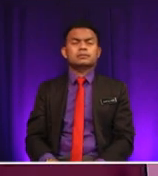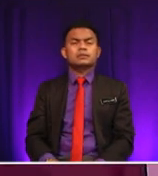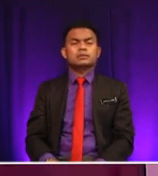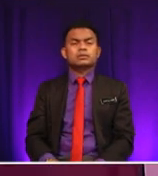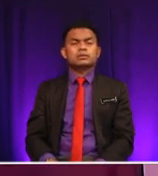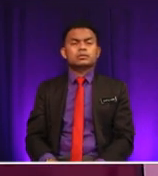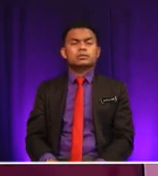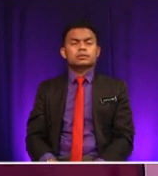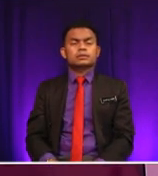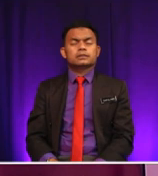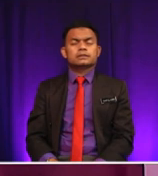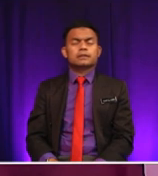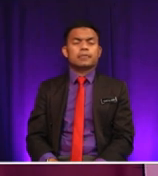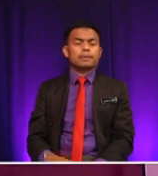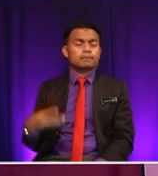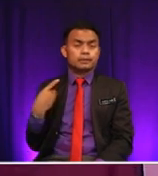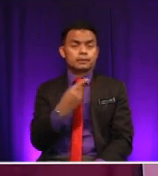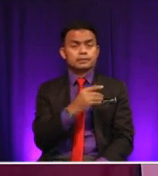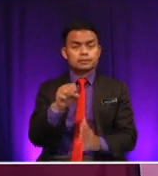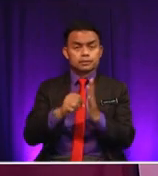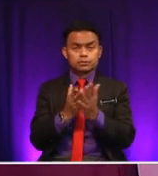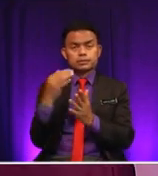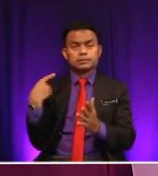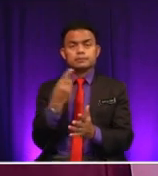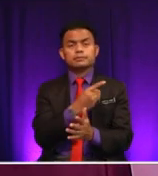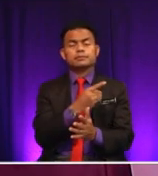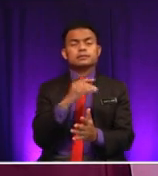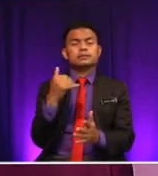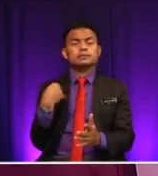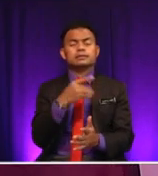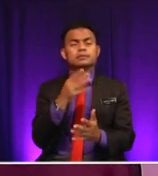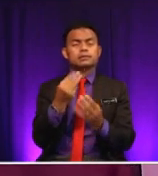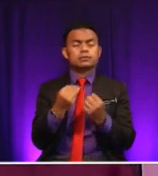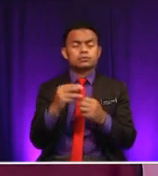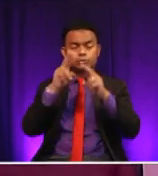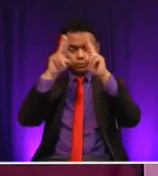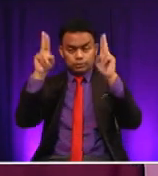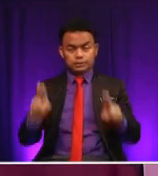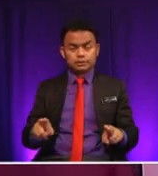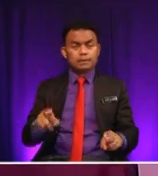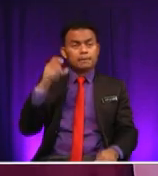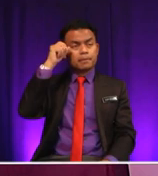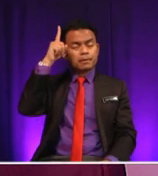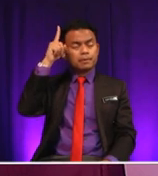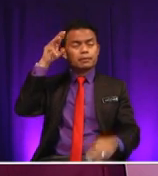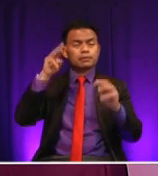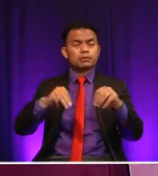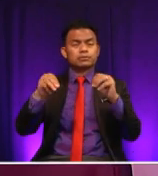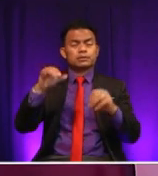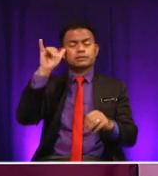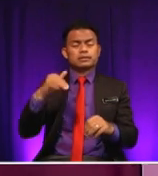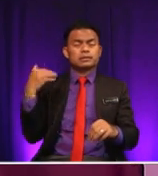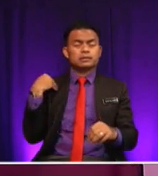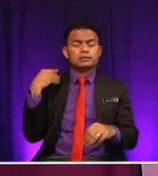menguji kita tidak menguji pemahaman-pemahaman pemahaman pemahaman pelajar oke yang ada di hadapan